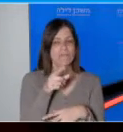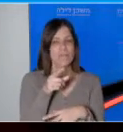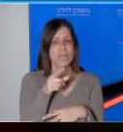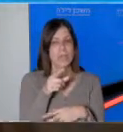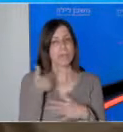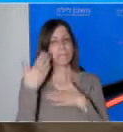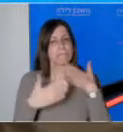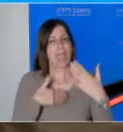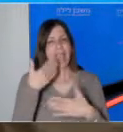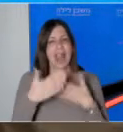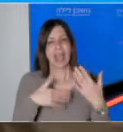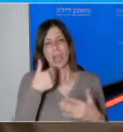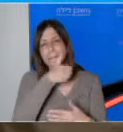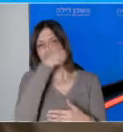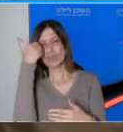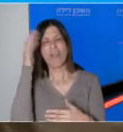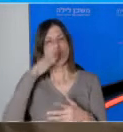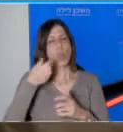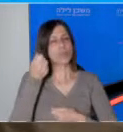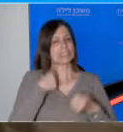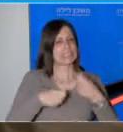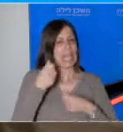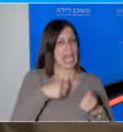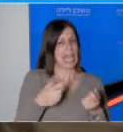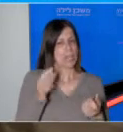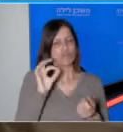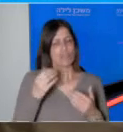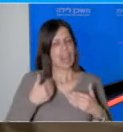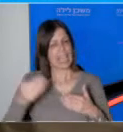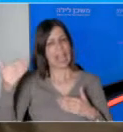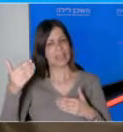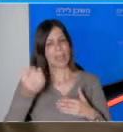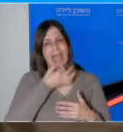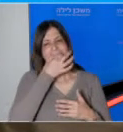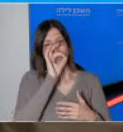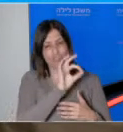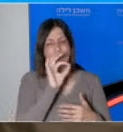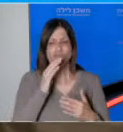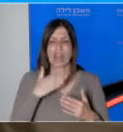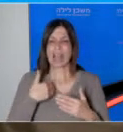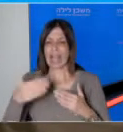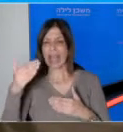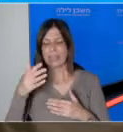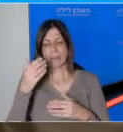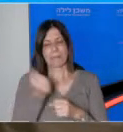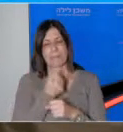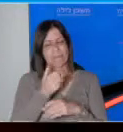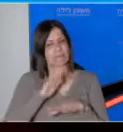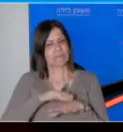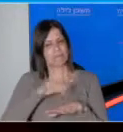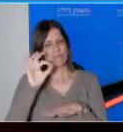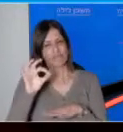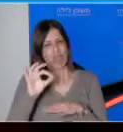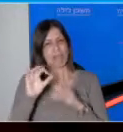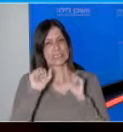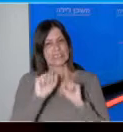באיזשהו מהלך מיתוגי, אפילו מסחרי, אם זה בשביל לקדם את ההרצאה שלה, אם זה בשביל לקדם את הקריירה שלה כסניגורית,